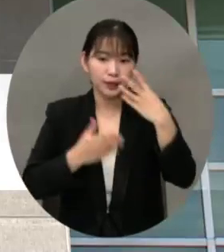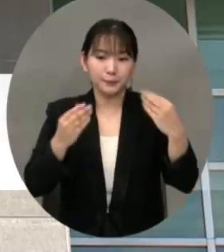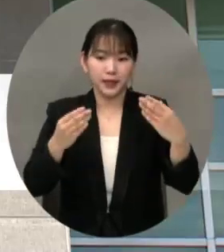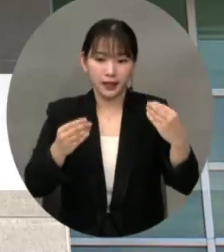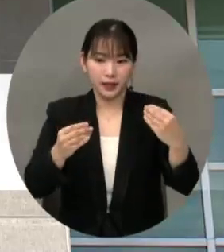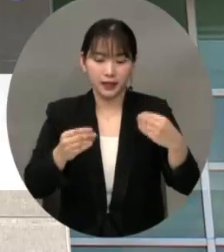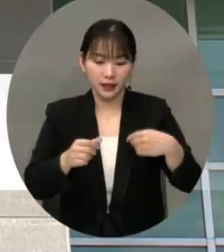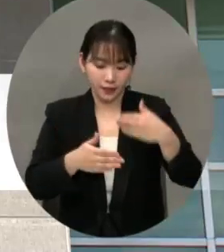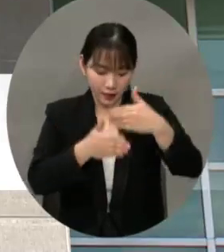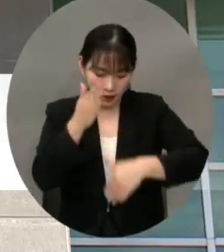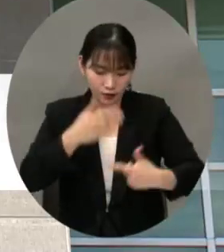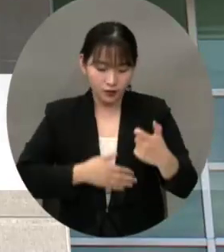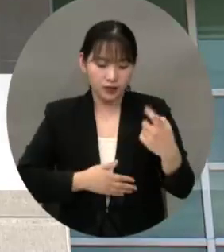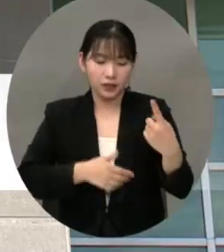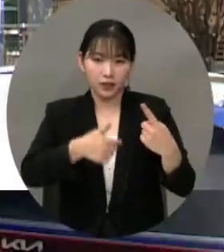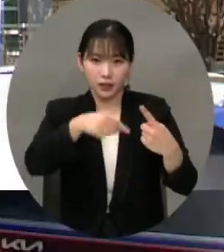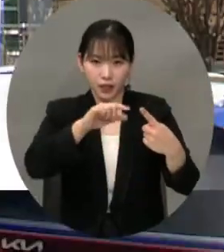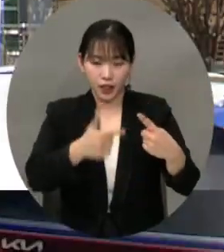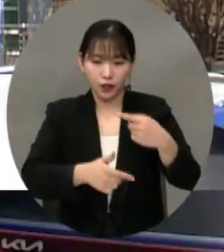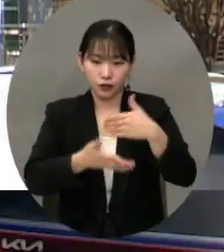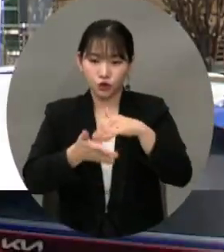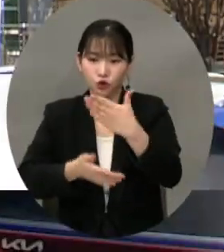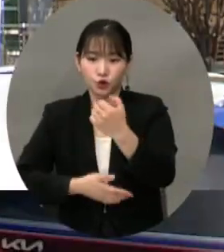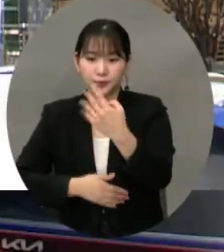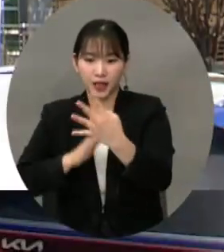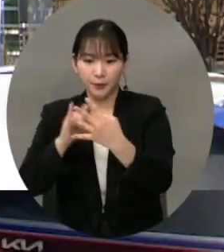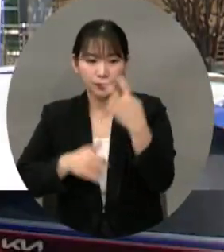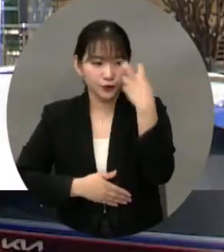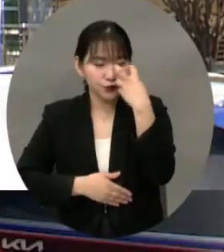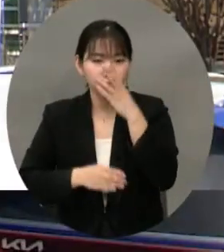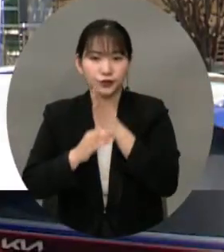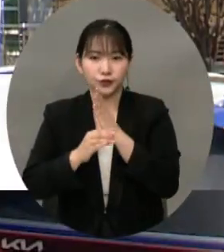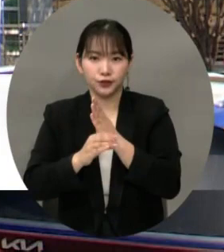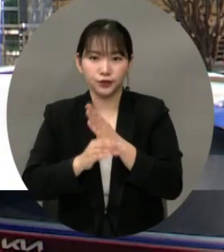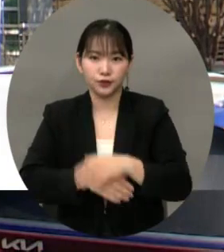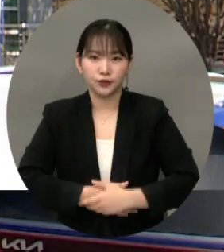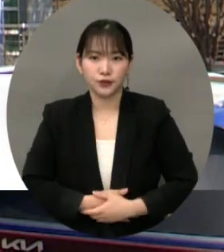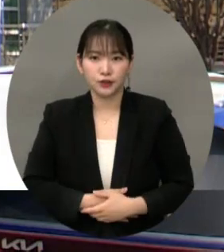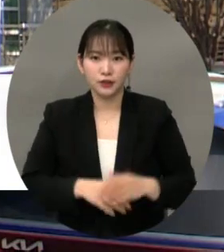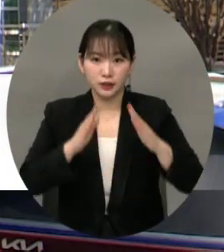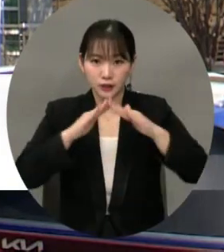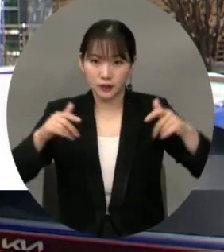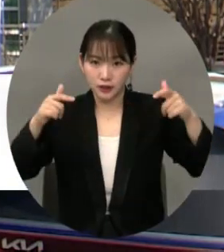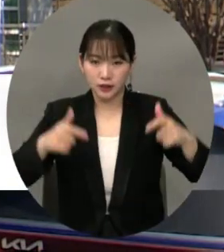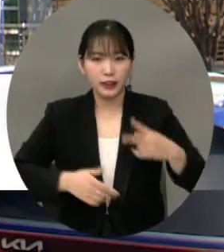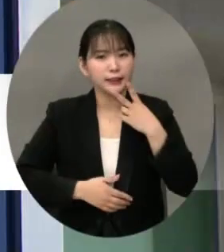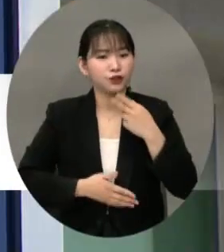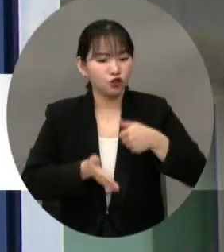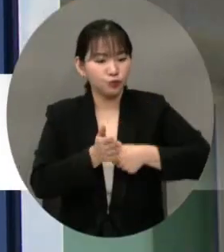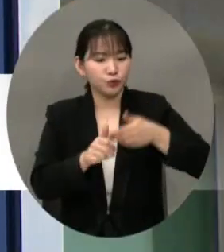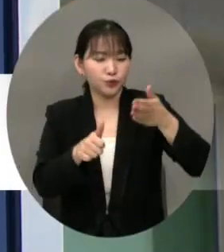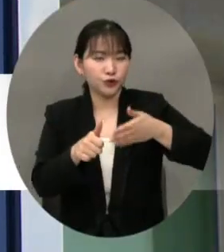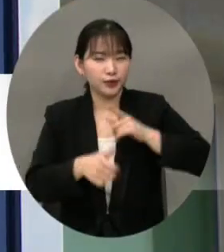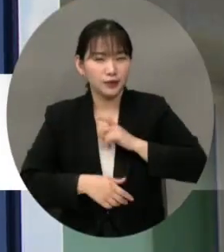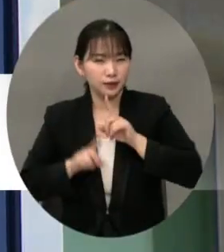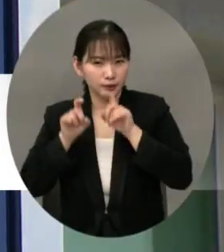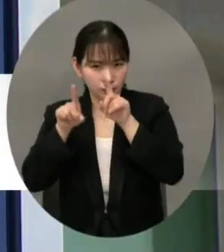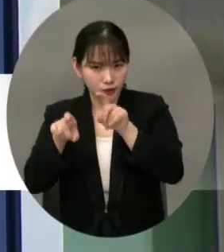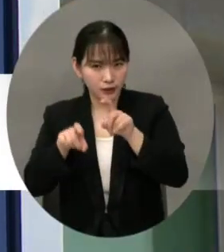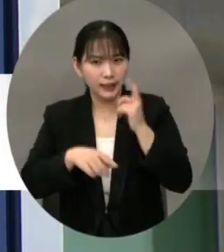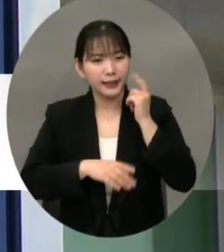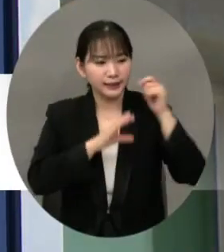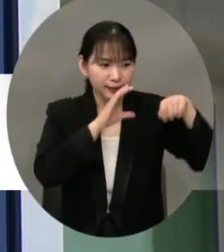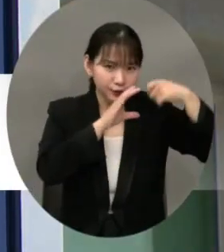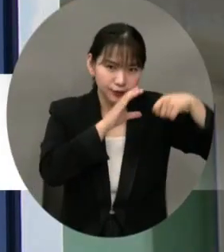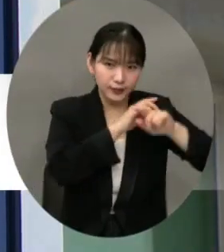종결하고 61건 94명에 대한 수사를 이어오고 있습니다. 전남에서는 이중투표 권유 의혹과